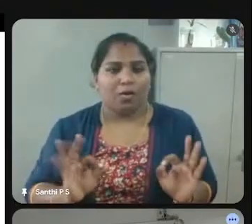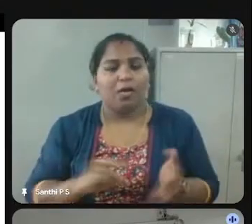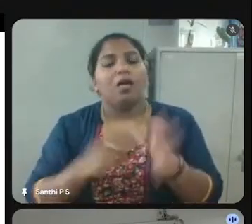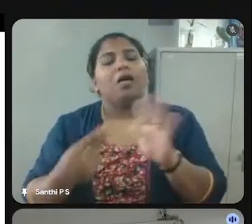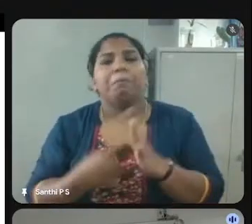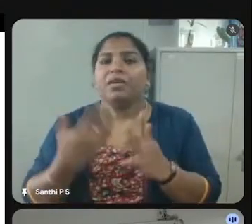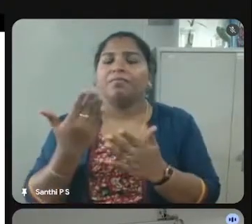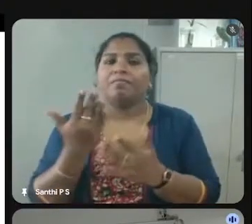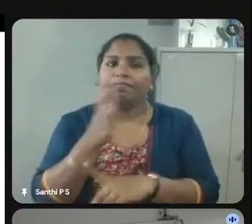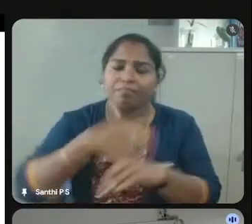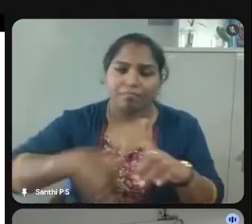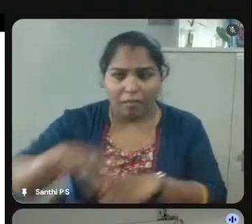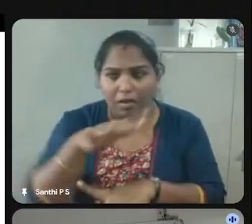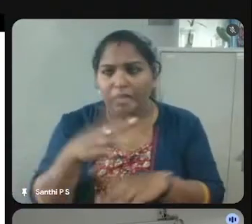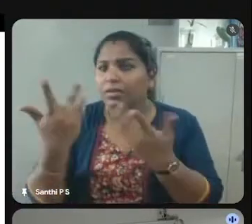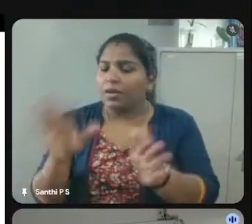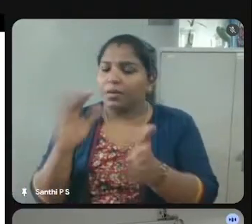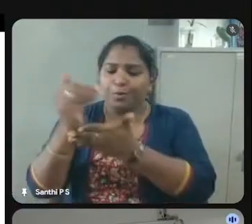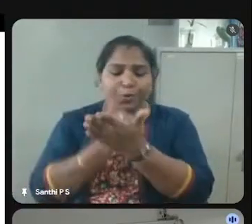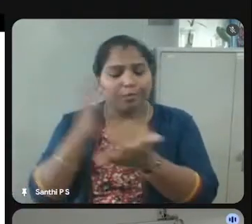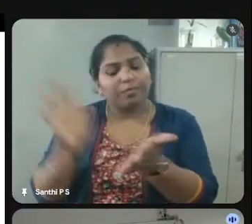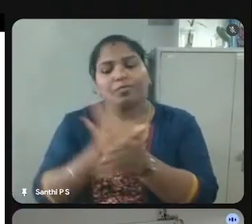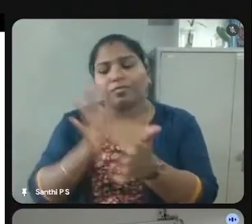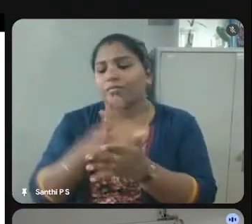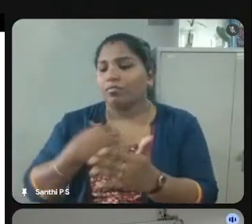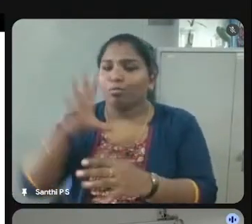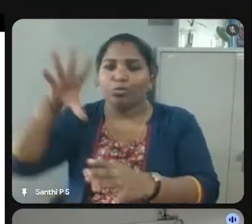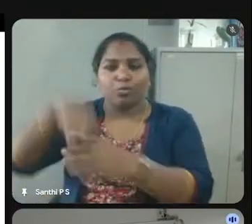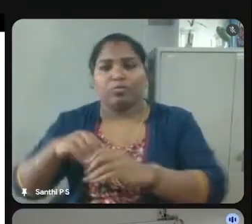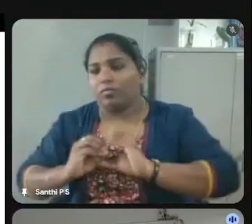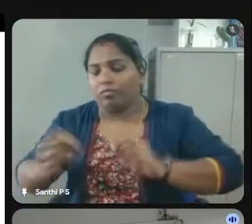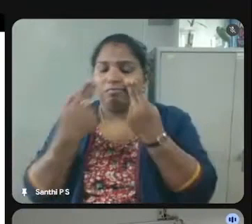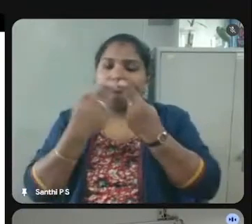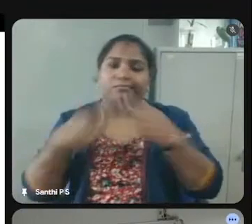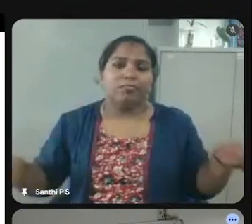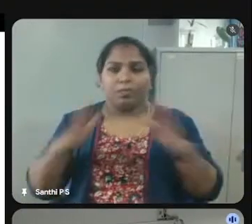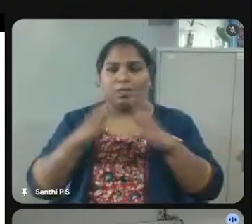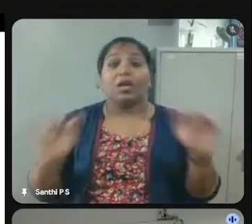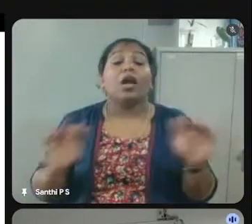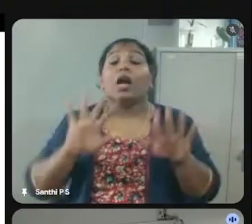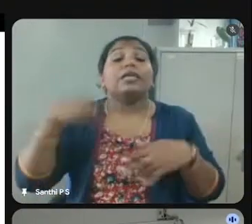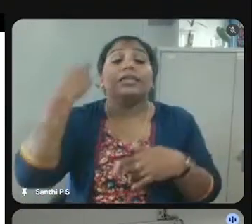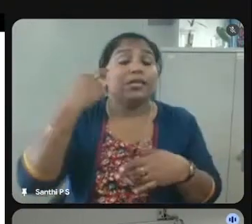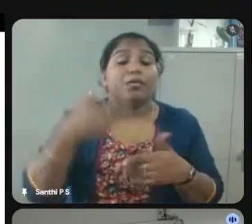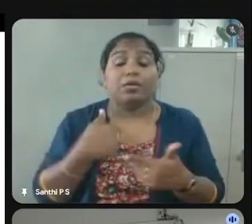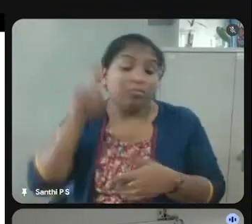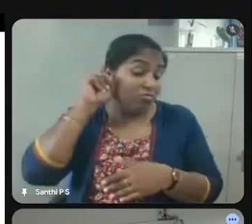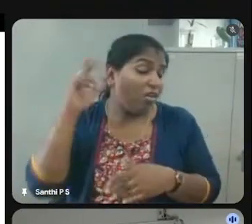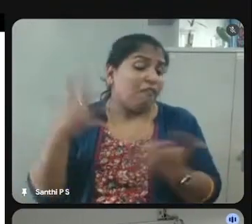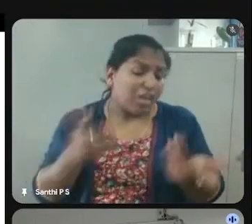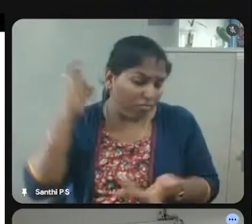എവിടെയും ഒരു സമൂഹത്തിൽ ചെന്നാൽ, ഒരു ഗ്രൂപ്പിൽ ചെന്നാൽ അവർക്ക് അതിനുള്ള മറുപടി പറയാൻ സാധിക്കായിക വരിക